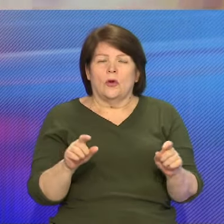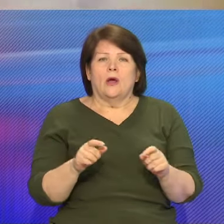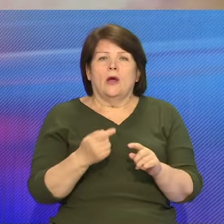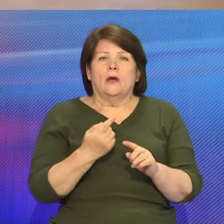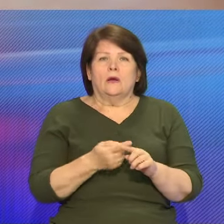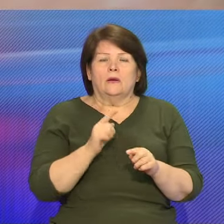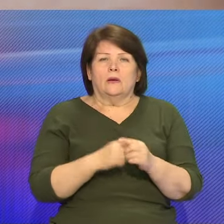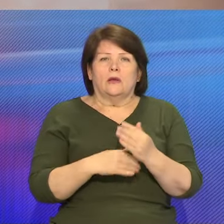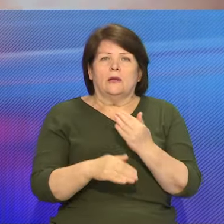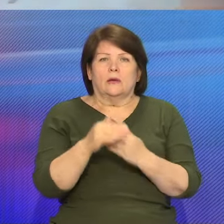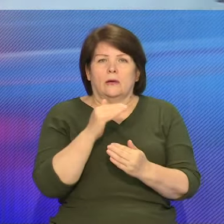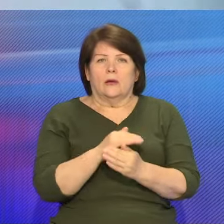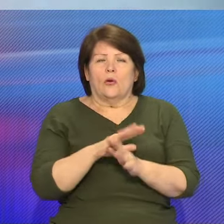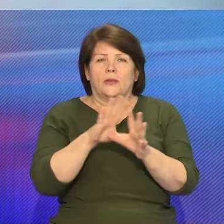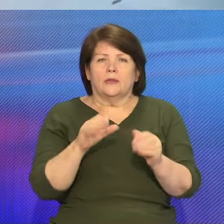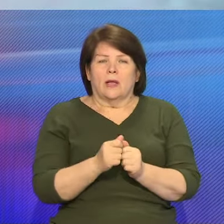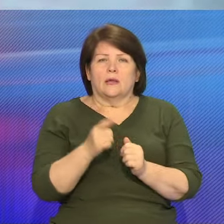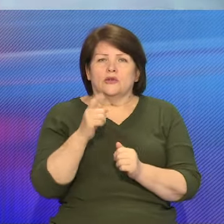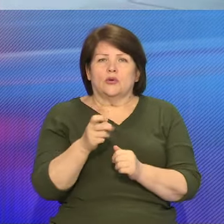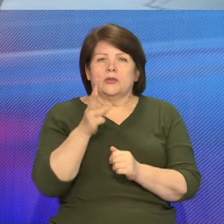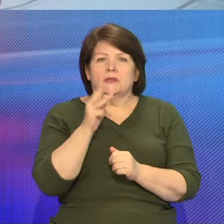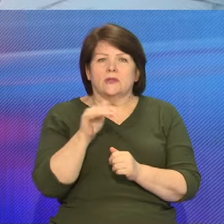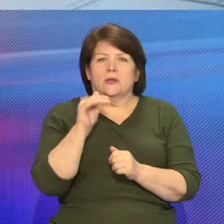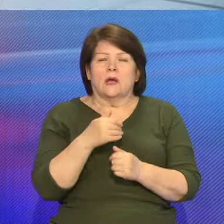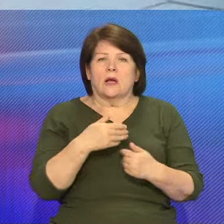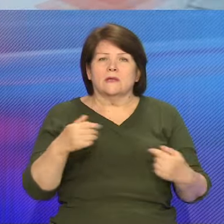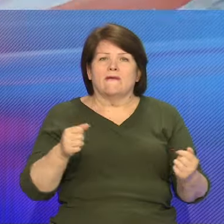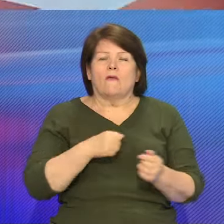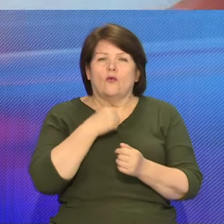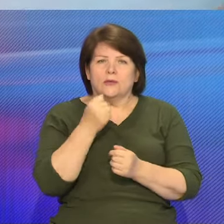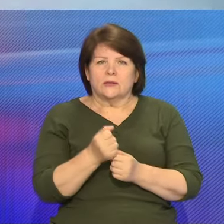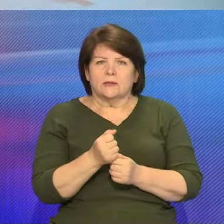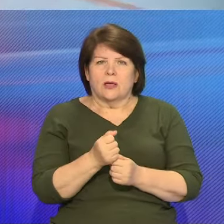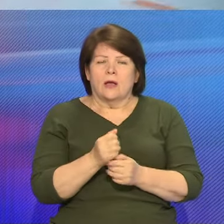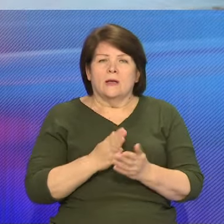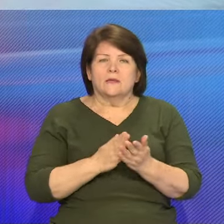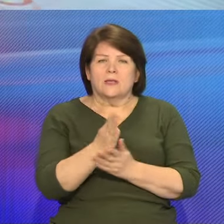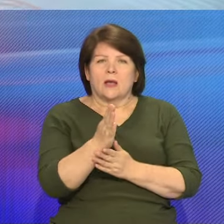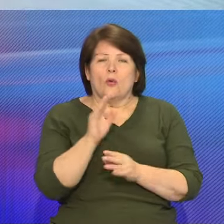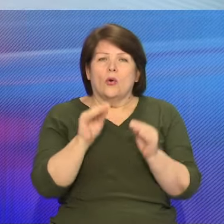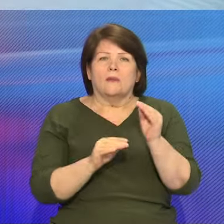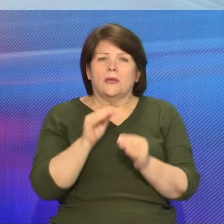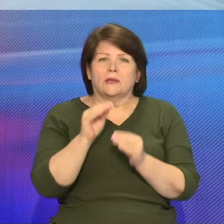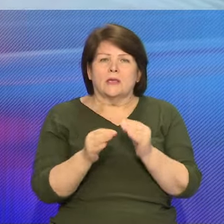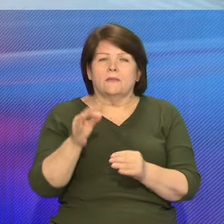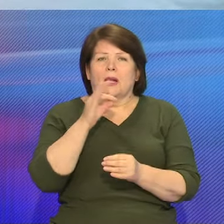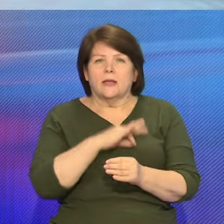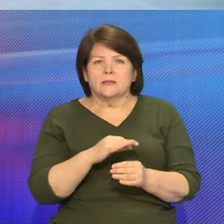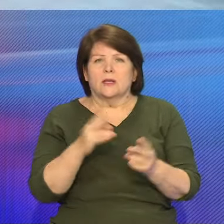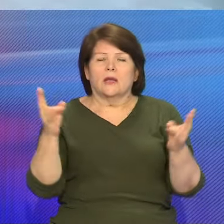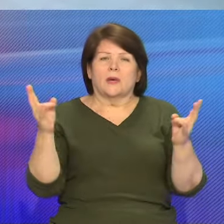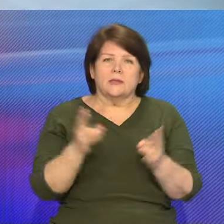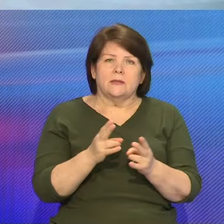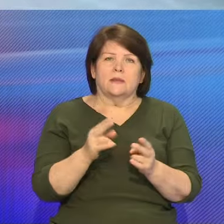ў горадзе над Нёманам і аб'яднала каля 130 дзяцей рознага ўзросту. Мэта акцыі – ўкамплектаваць карысныя і патрэбныя для вучобы